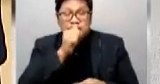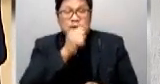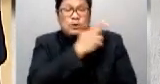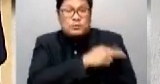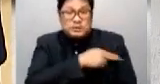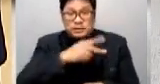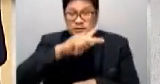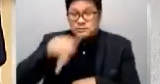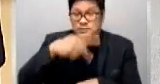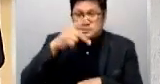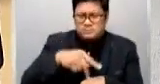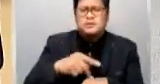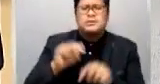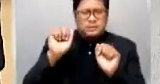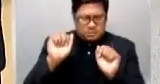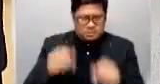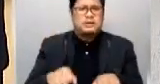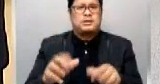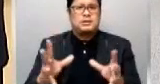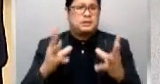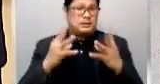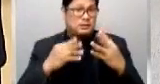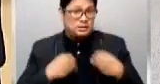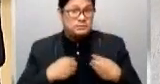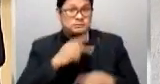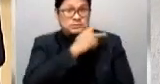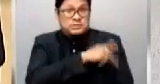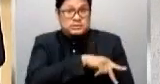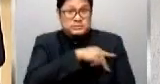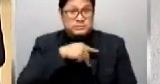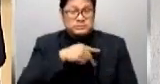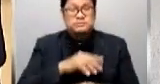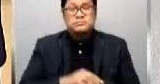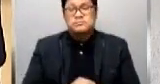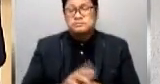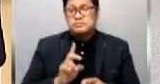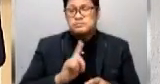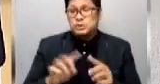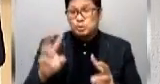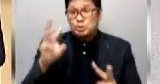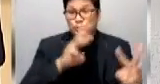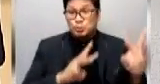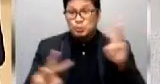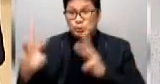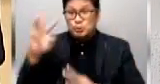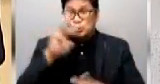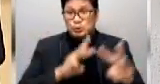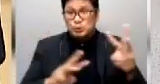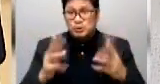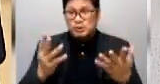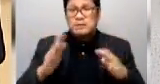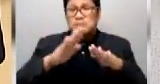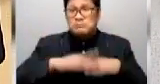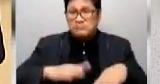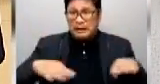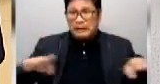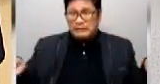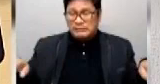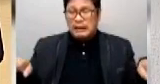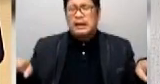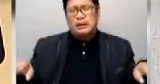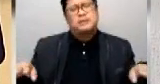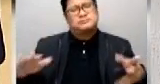kakayanin pa rin naman daw nilang tumanggap ng mga pasyente. Pero ang ikinababahala nila ay mga batang pasyente na tinamaan ng